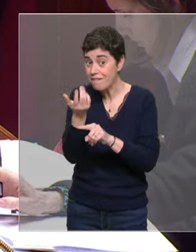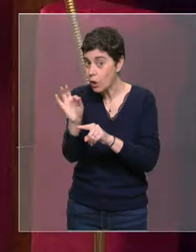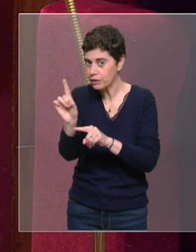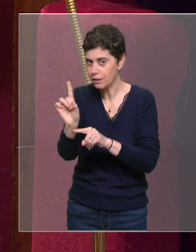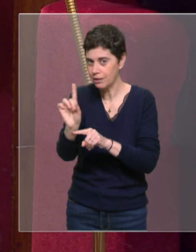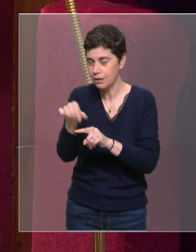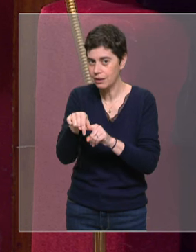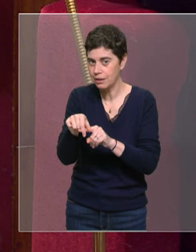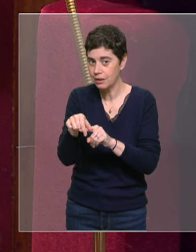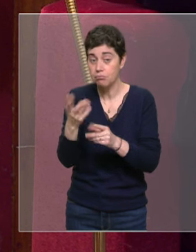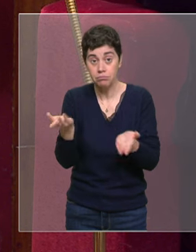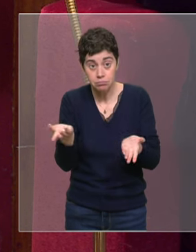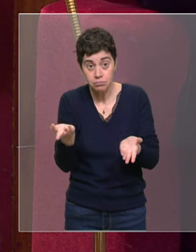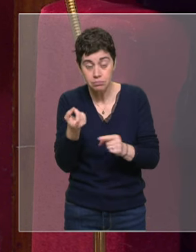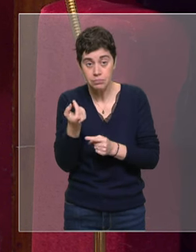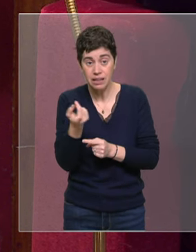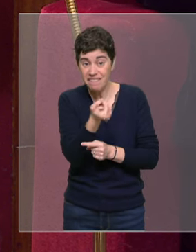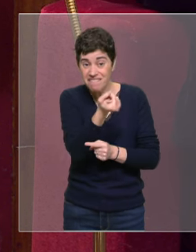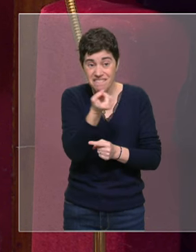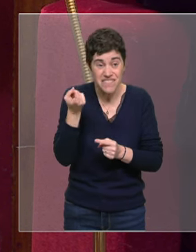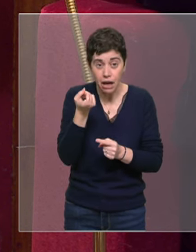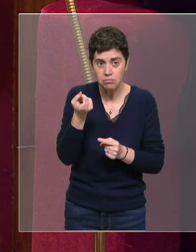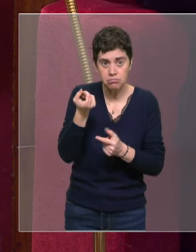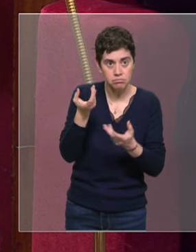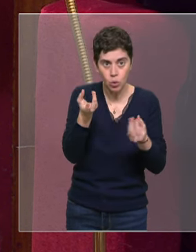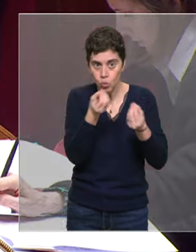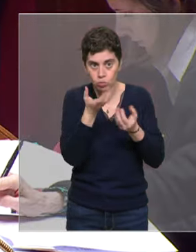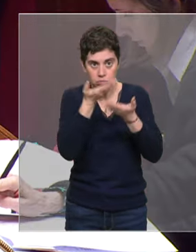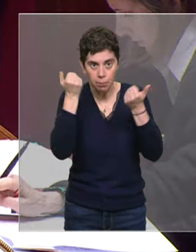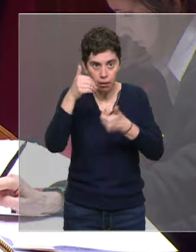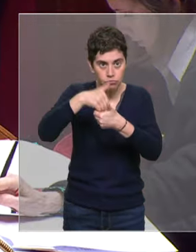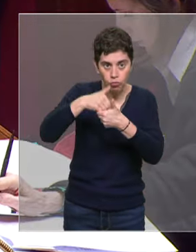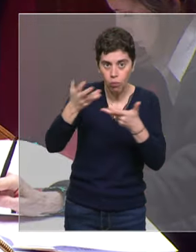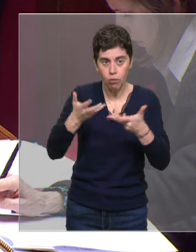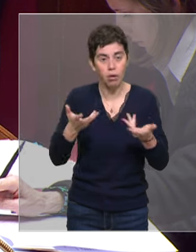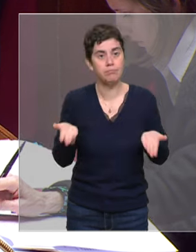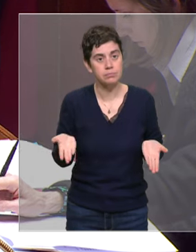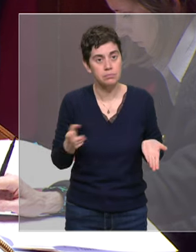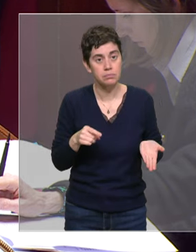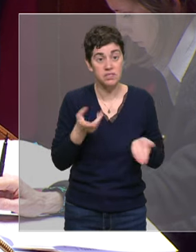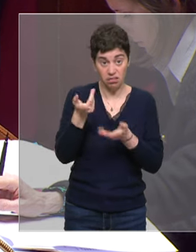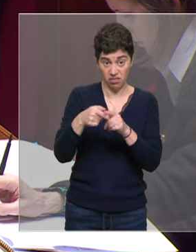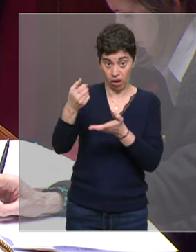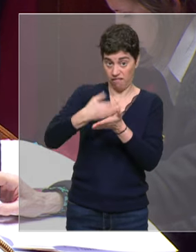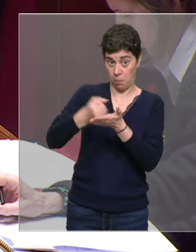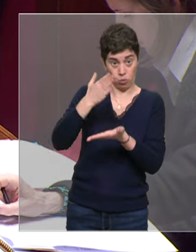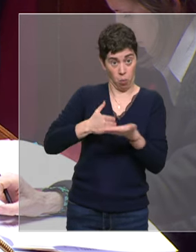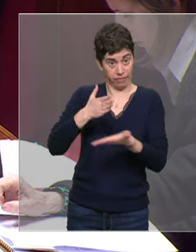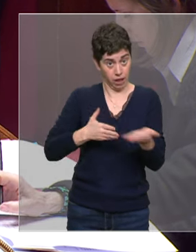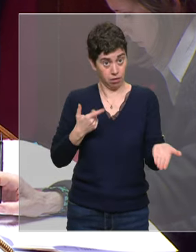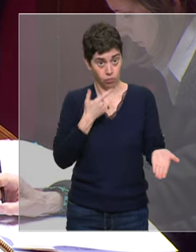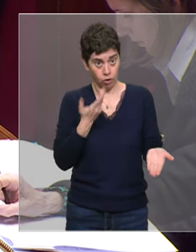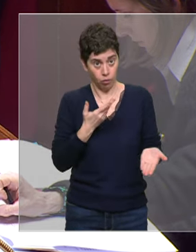pas français, soit tout simplement totalement opaques en matière de transparence. Informer à moitié, ça n'est pas